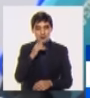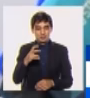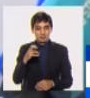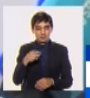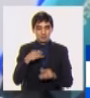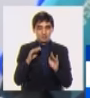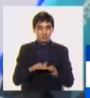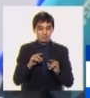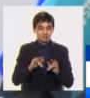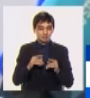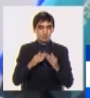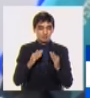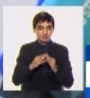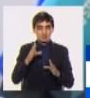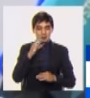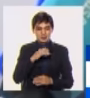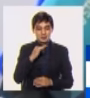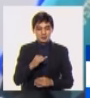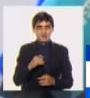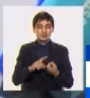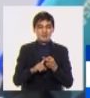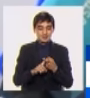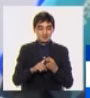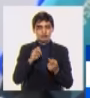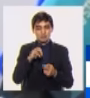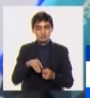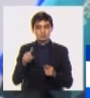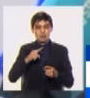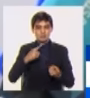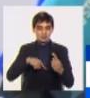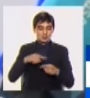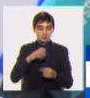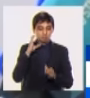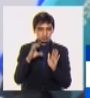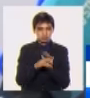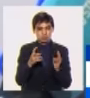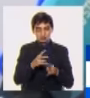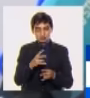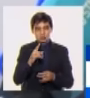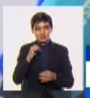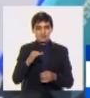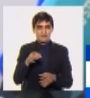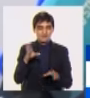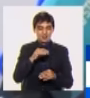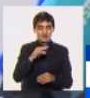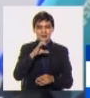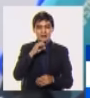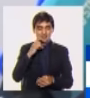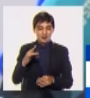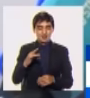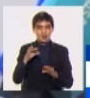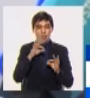канада карантинном режиме свечи давайте будем этот крепится благоразумный ли соблюдать все сальто на